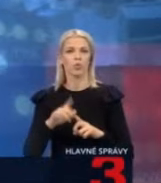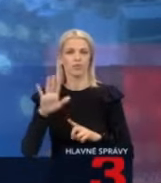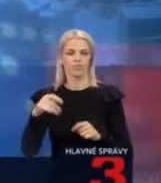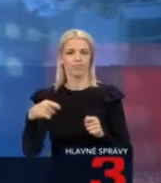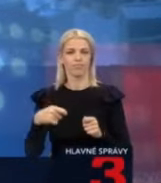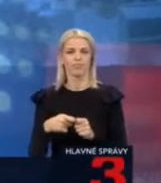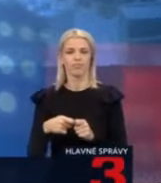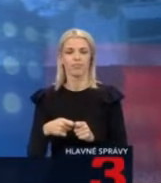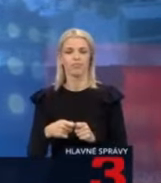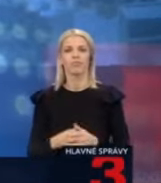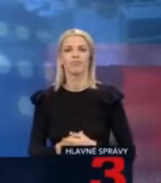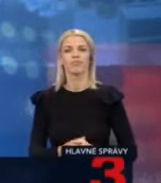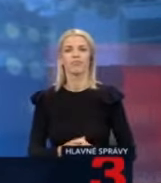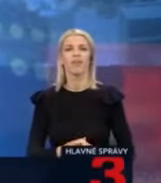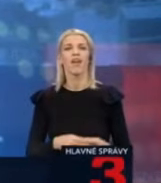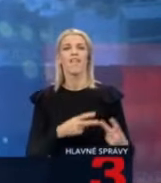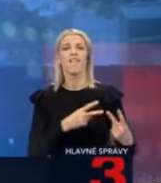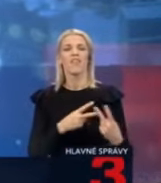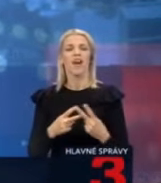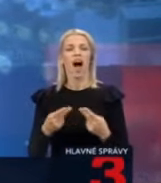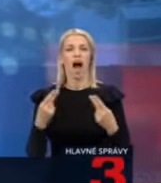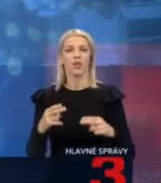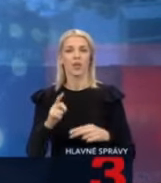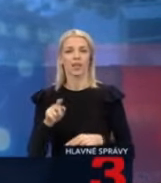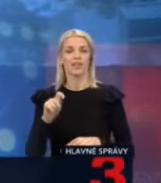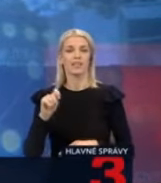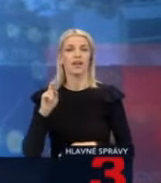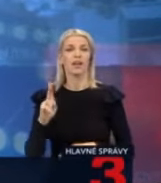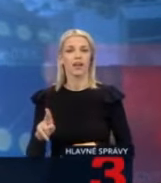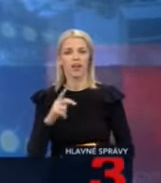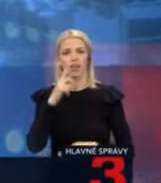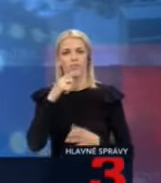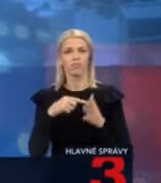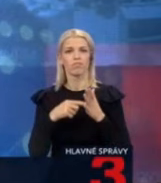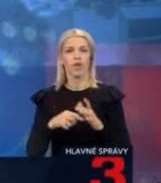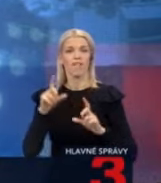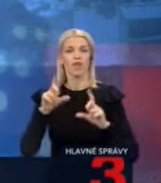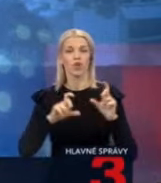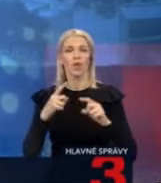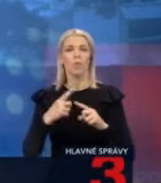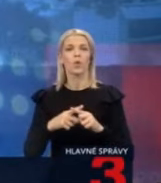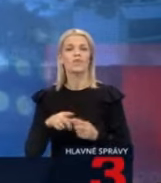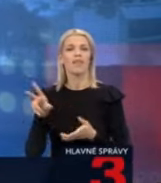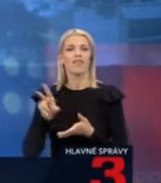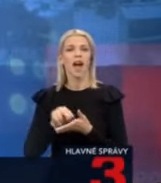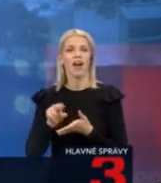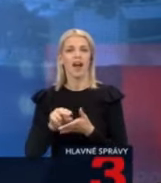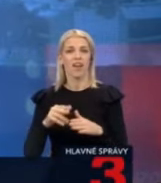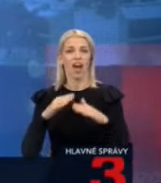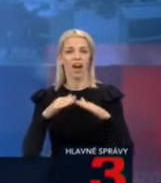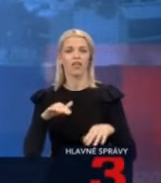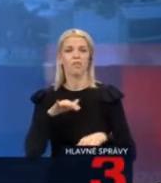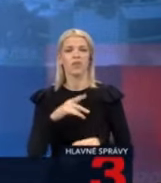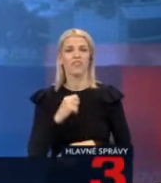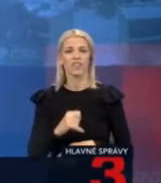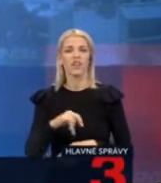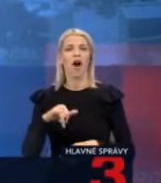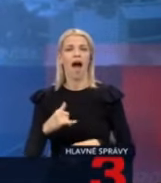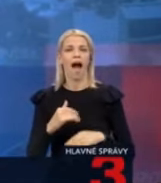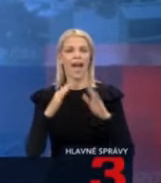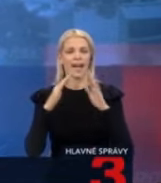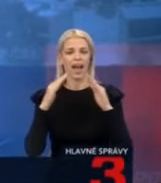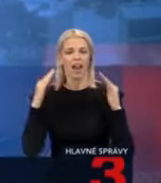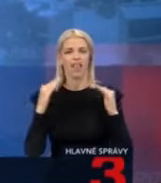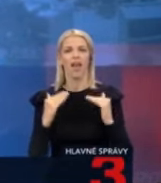spriaznencov. Portál Aktuality.sk dokonca zverejnil fotografie a nahrávky z chaty, na ktorej sú Robert Fico aj Robert